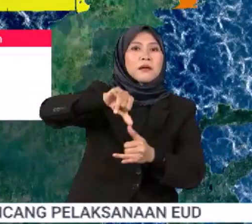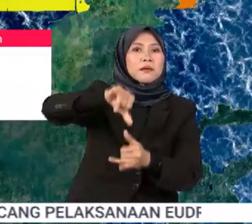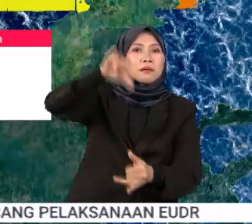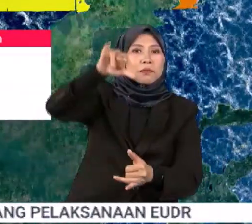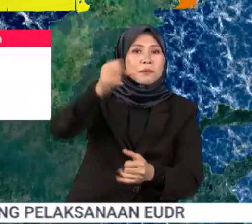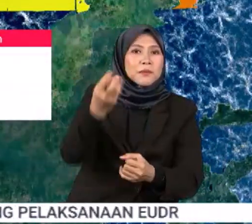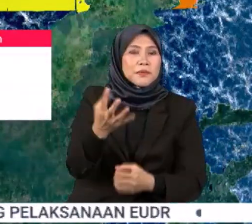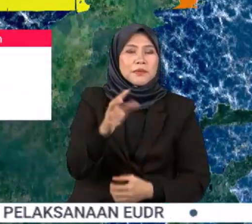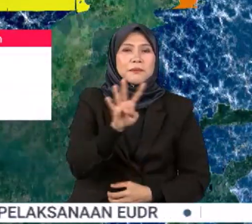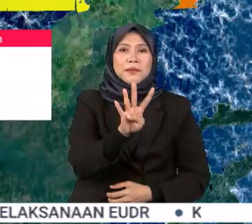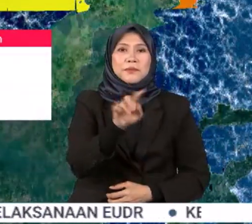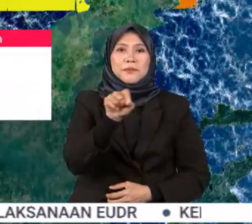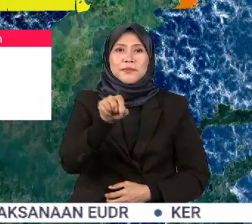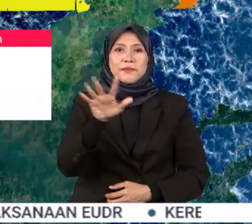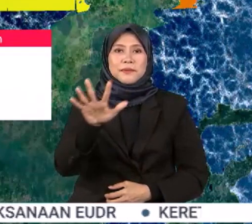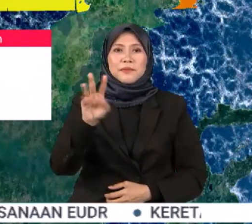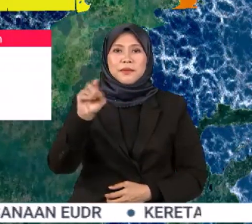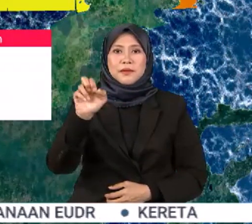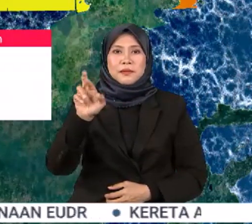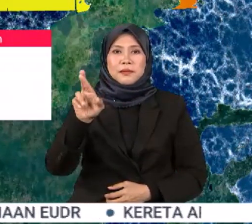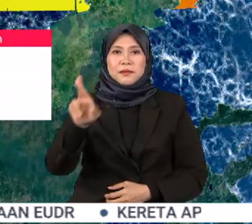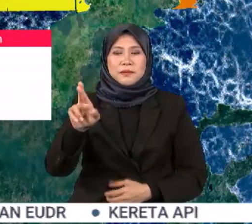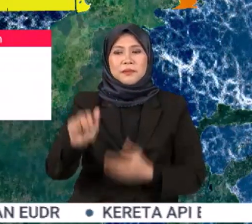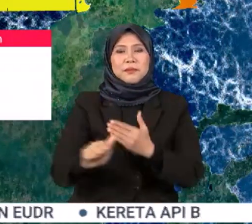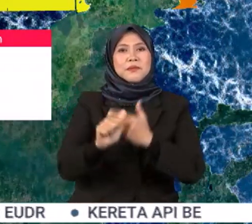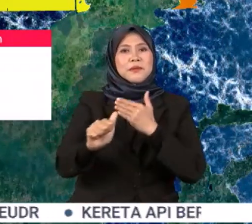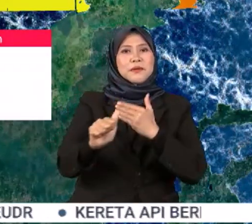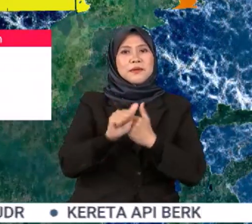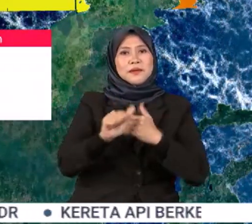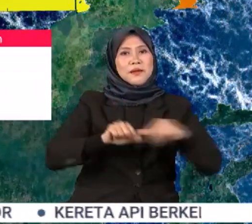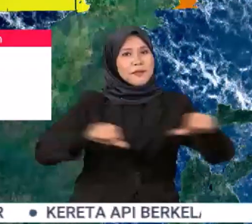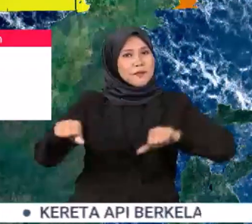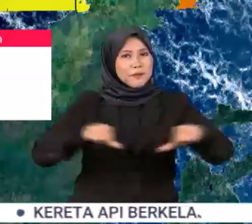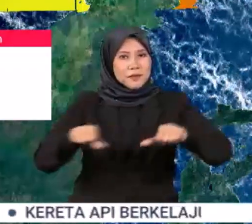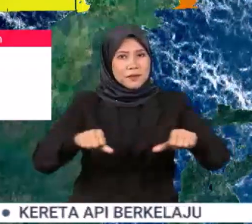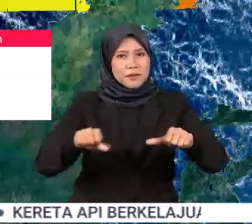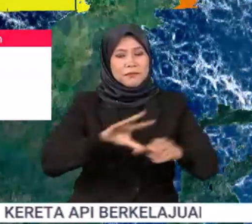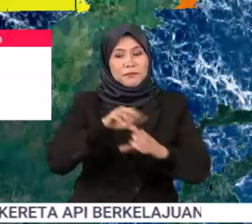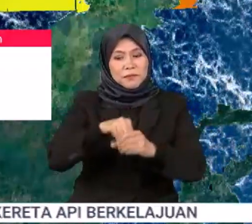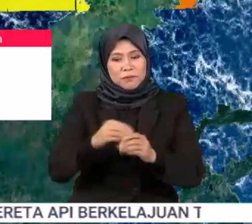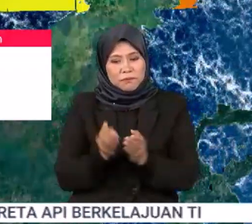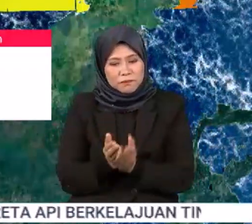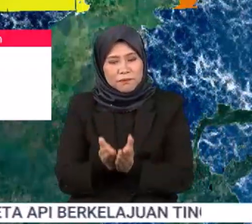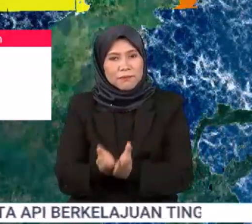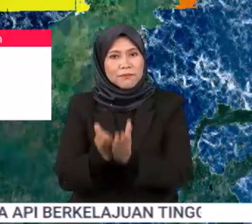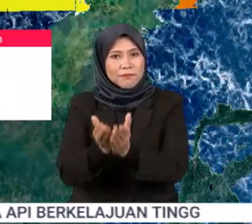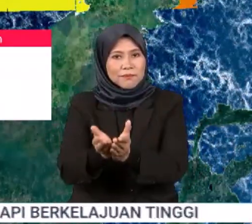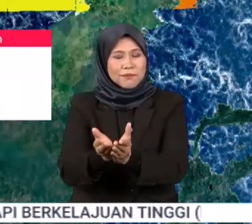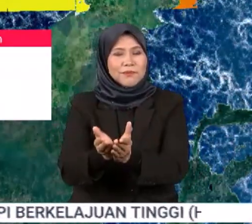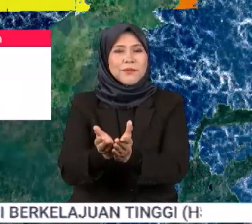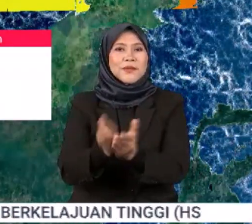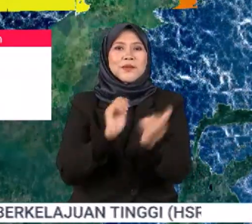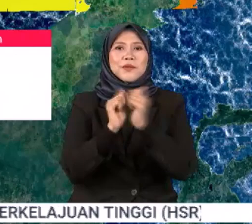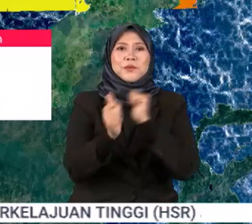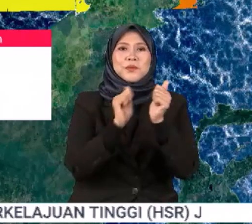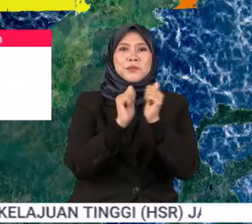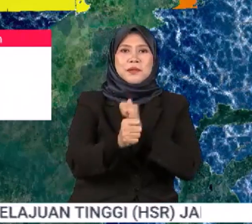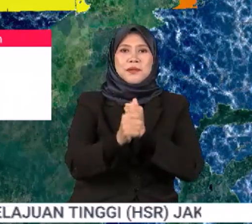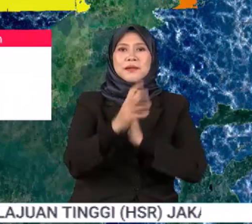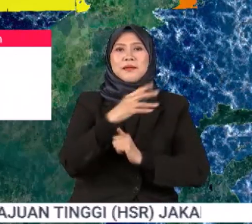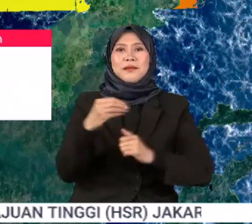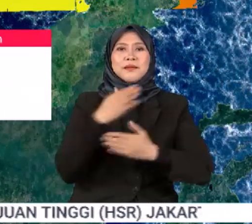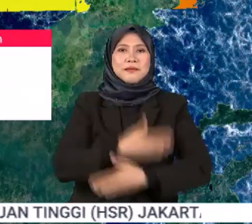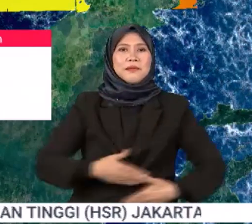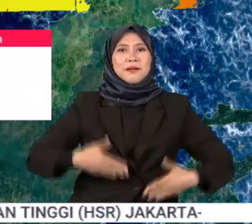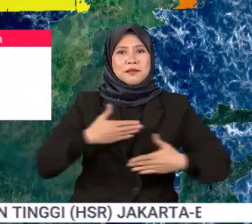ke 4.5 meter yang adalah berbahaya bagi sebarang aktiviti melibatkan perkapalan, bot-bot kecil, sukan dan juga